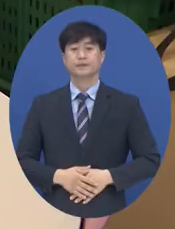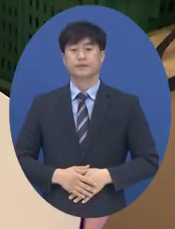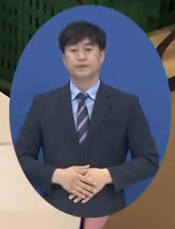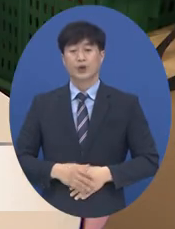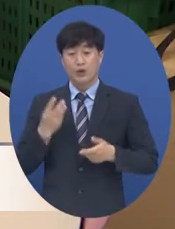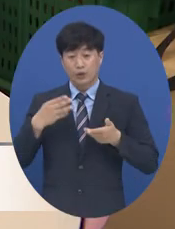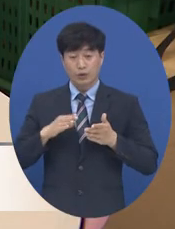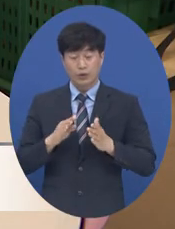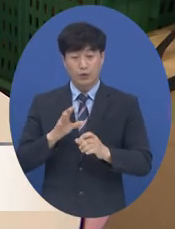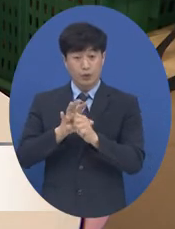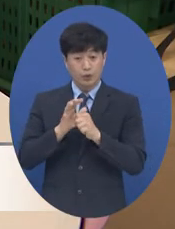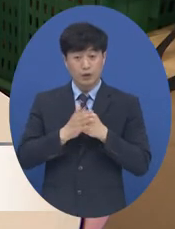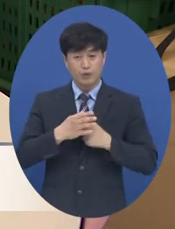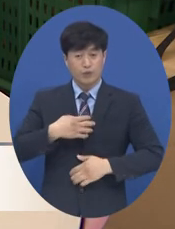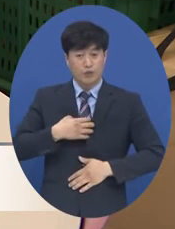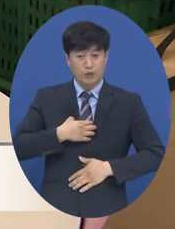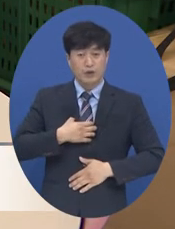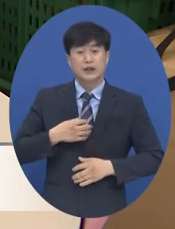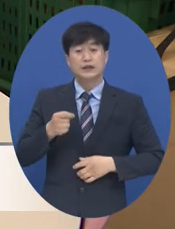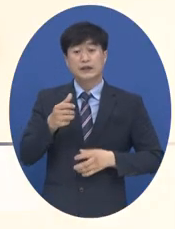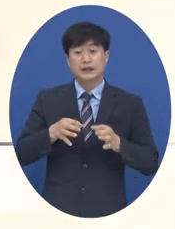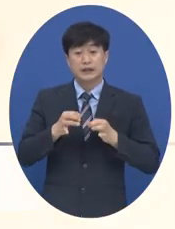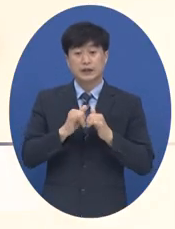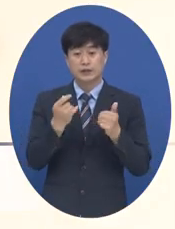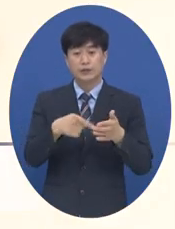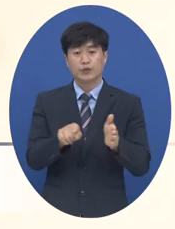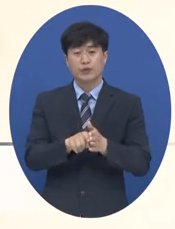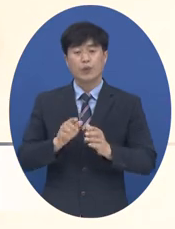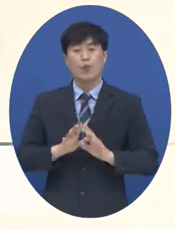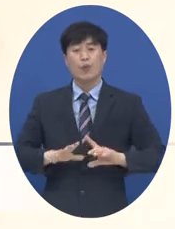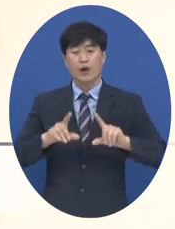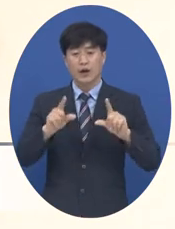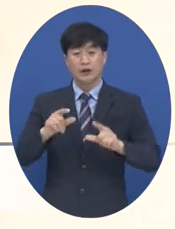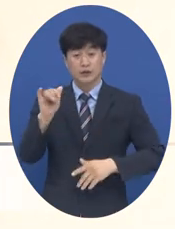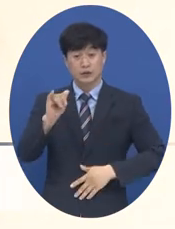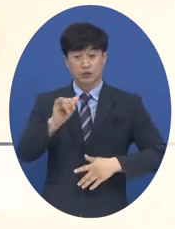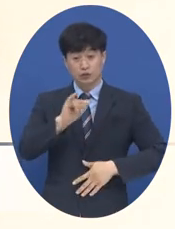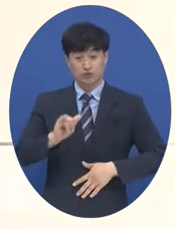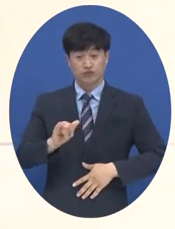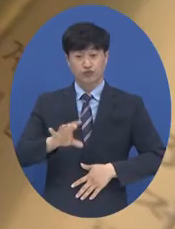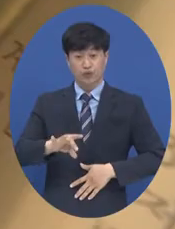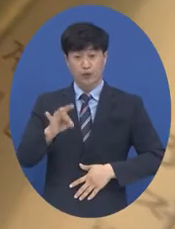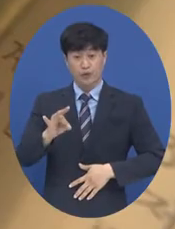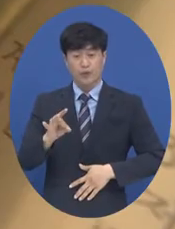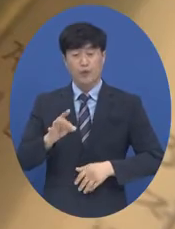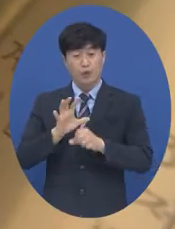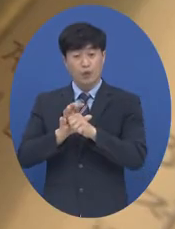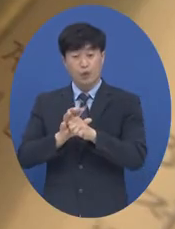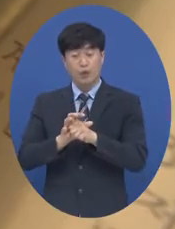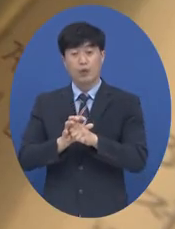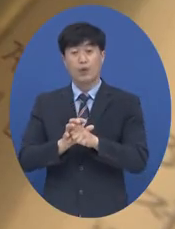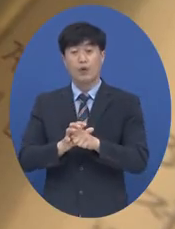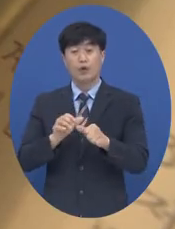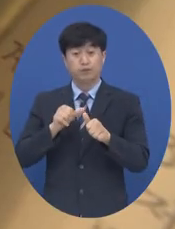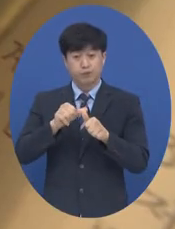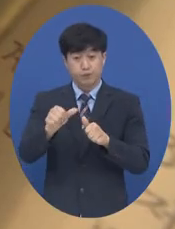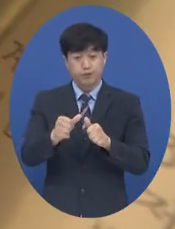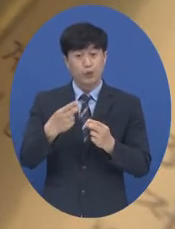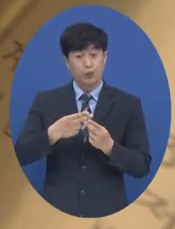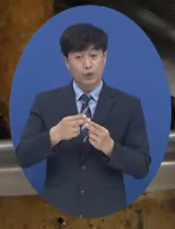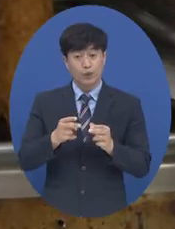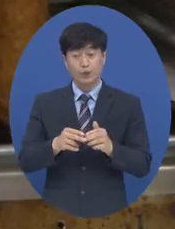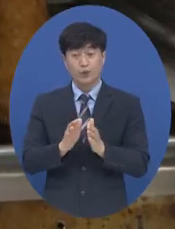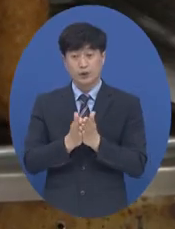됐어요. 경기도는 코로나19로 위기에 처한 소상공인을 위해 올해 전국 지자체 최초로 코로나19 극복 통장 지원을